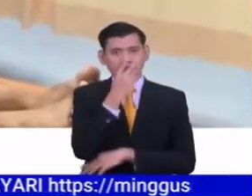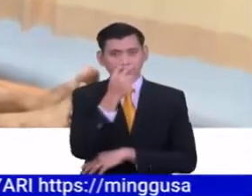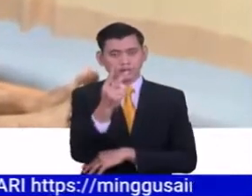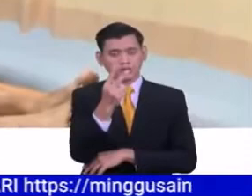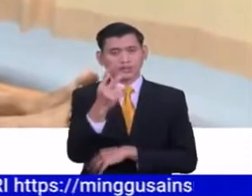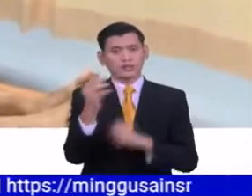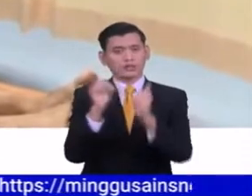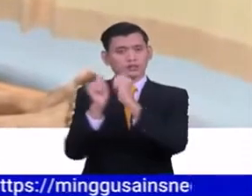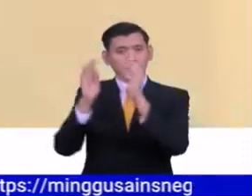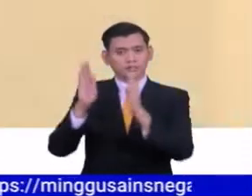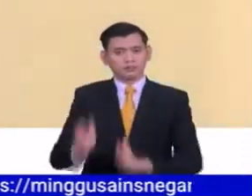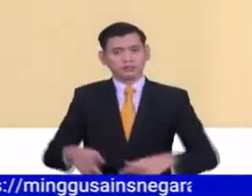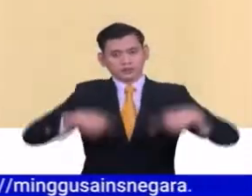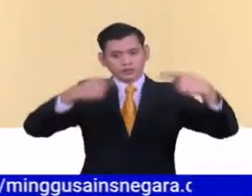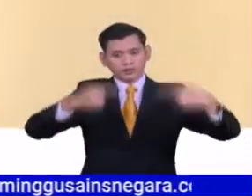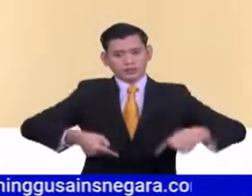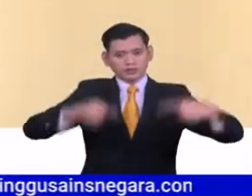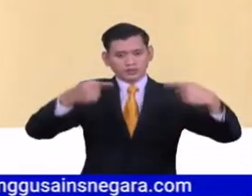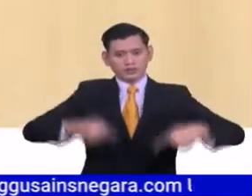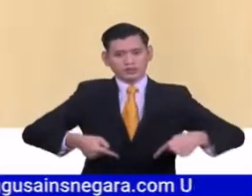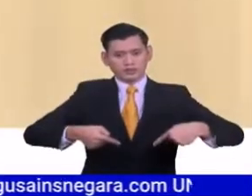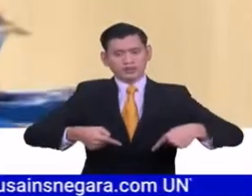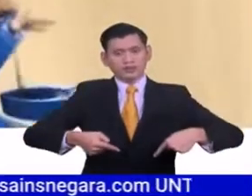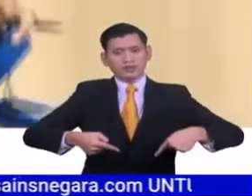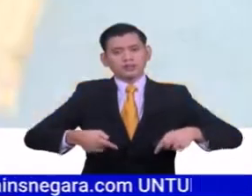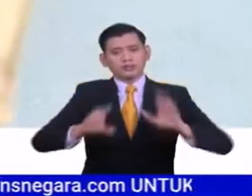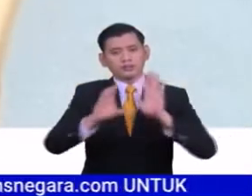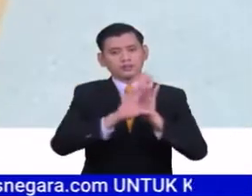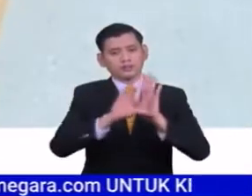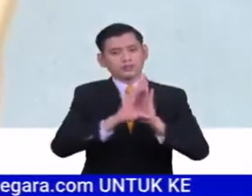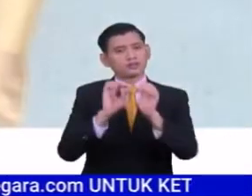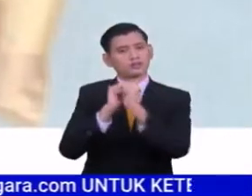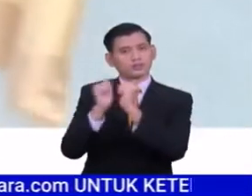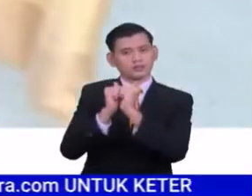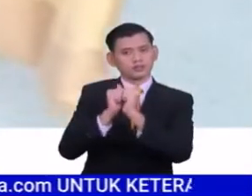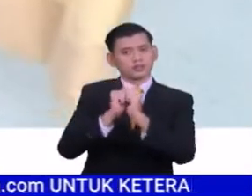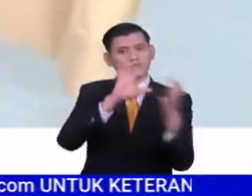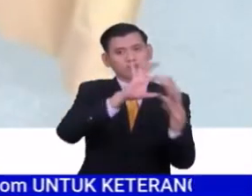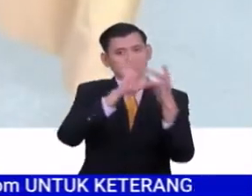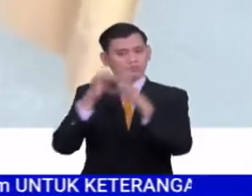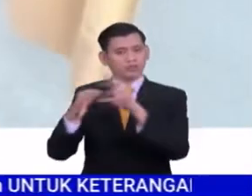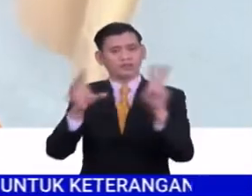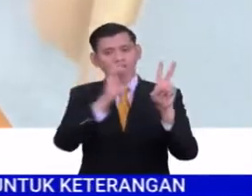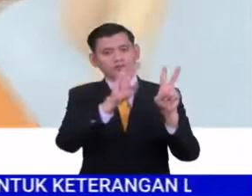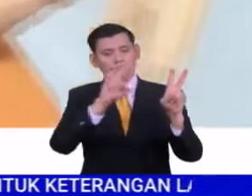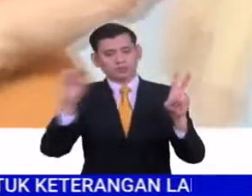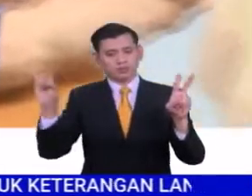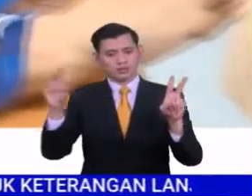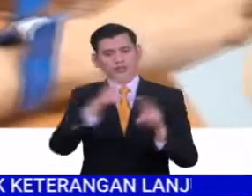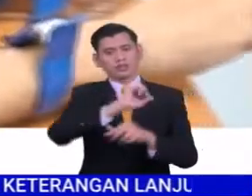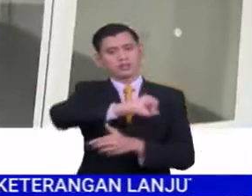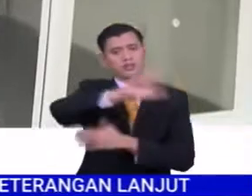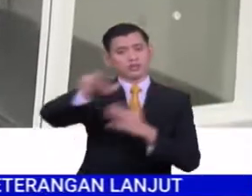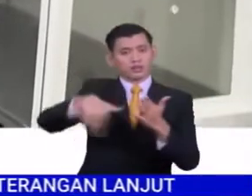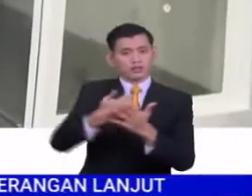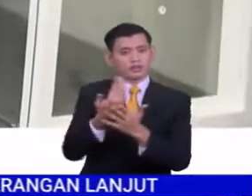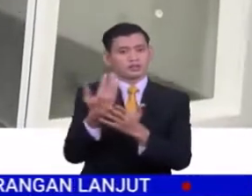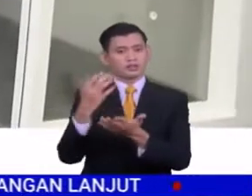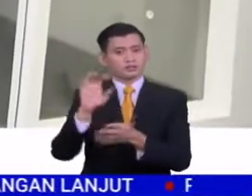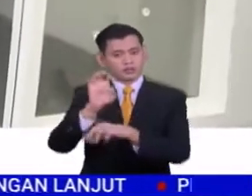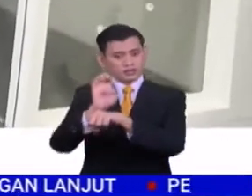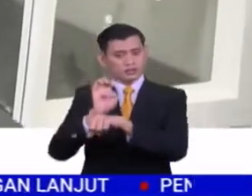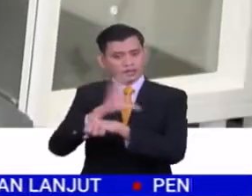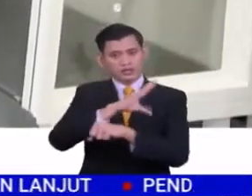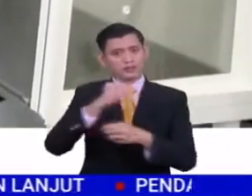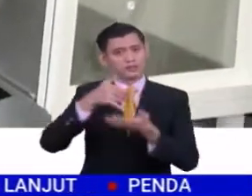negara tetap bertanding di temasya besar seperti Sukan Olimpik Tokyo 2020, Kejuaraan All England, Piala Thomas Uber